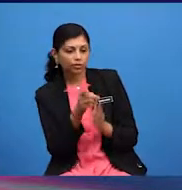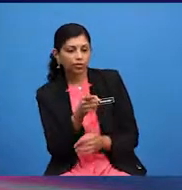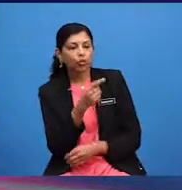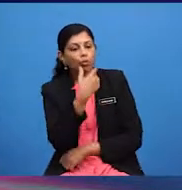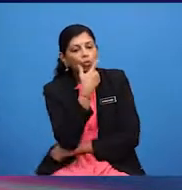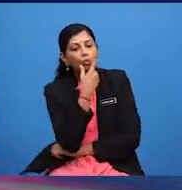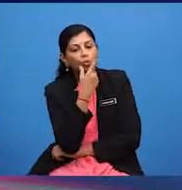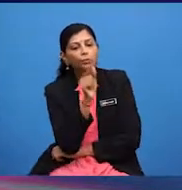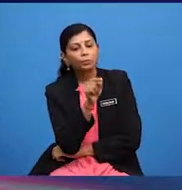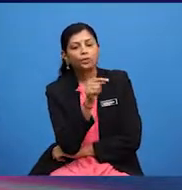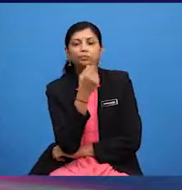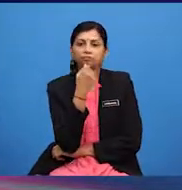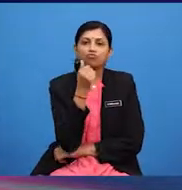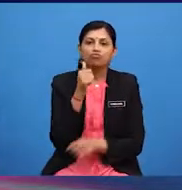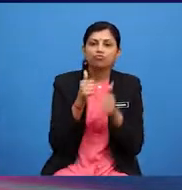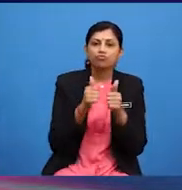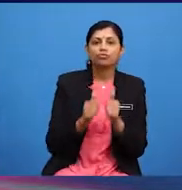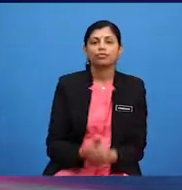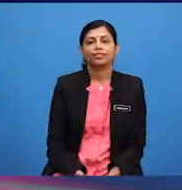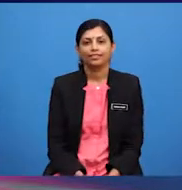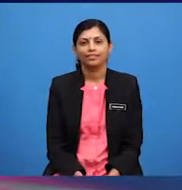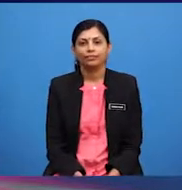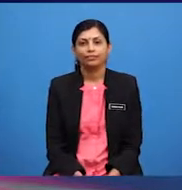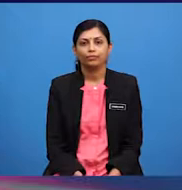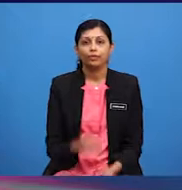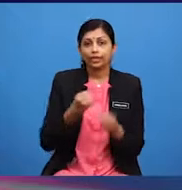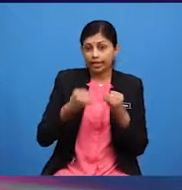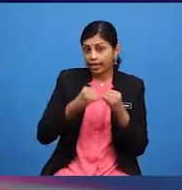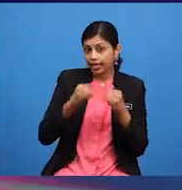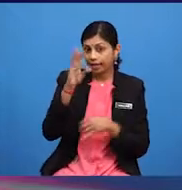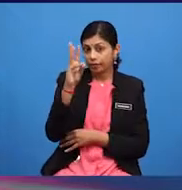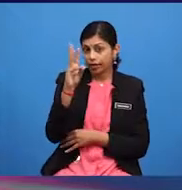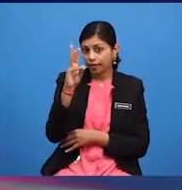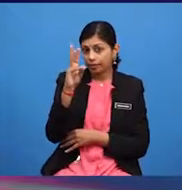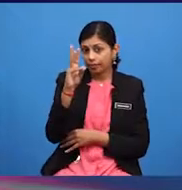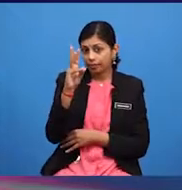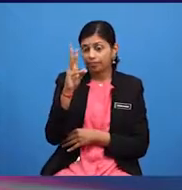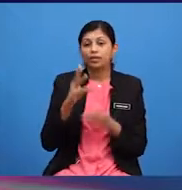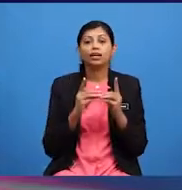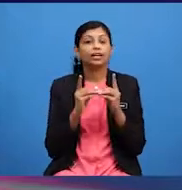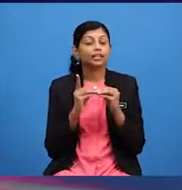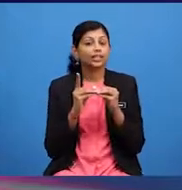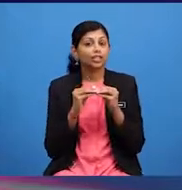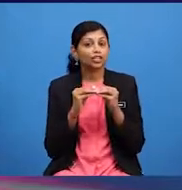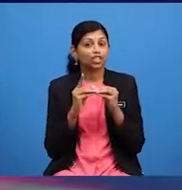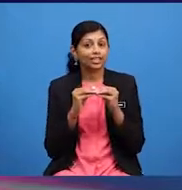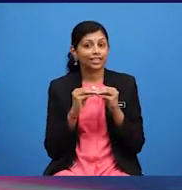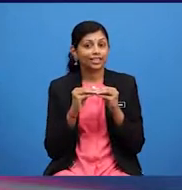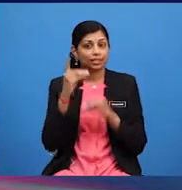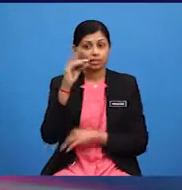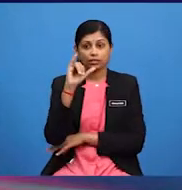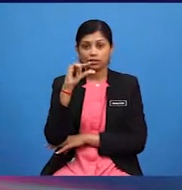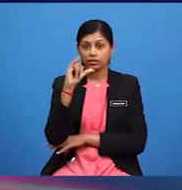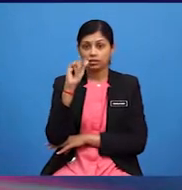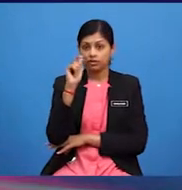reka bentuk. Dan yang terakhir ialah lakaran digital. Lakaran